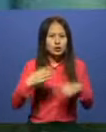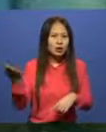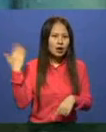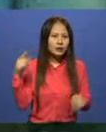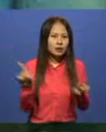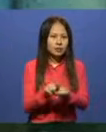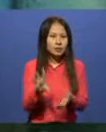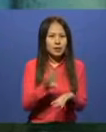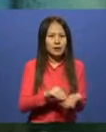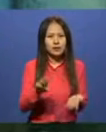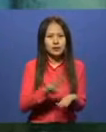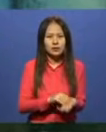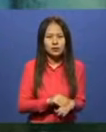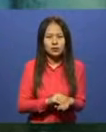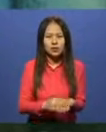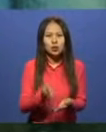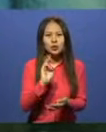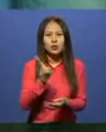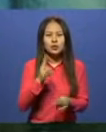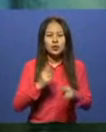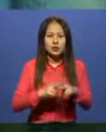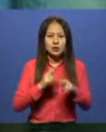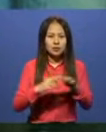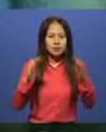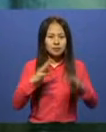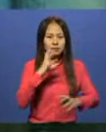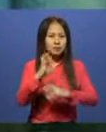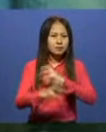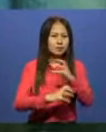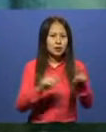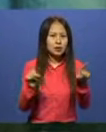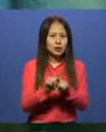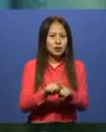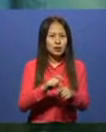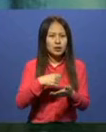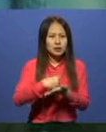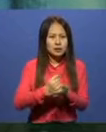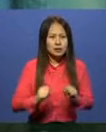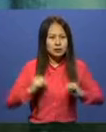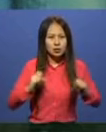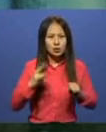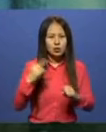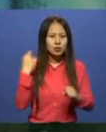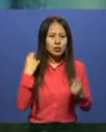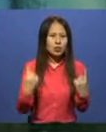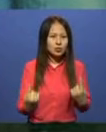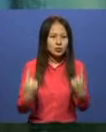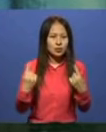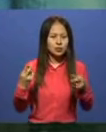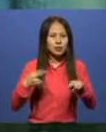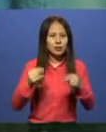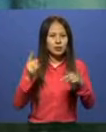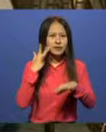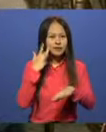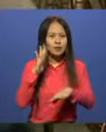айтады. Кейбір кен өндірісі әлі де болса, әлем нарығында өз орнын сақтап қалуға тырысқанмен қарызға белшеден батқан соң банкротқа